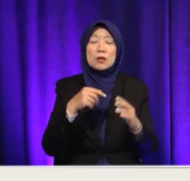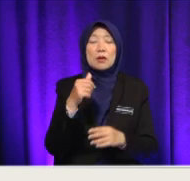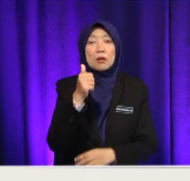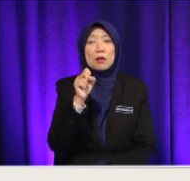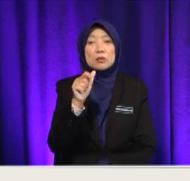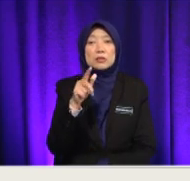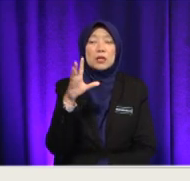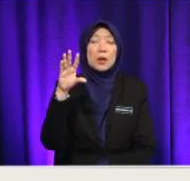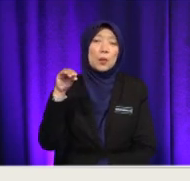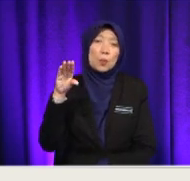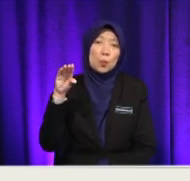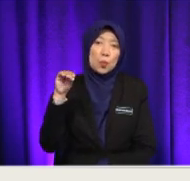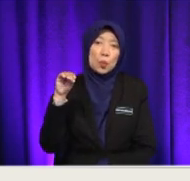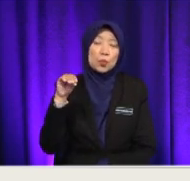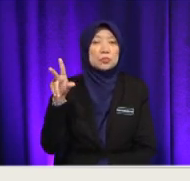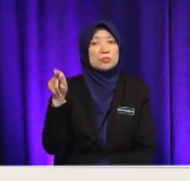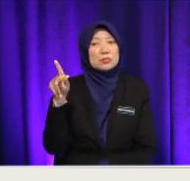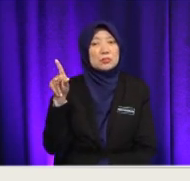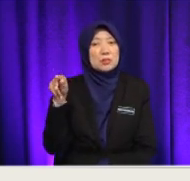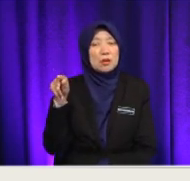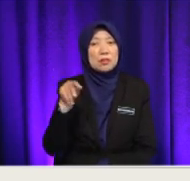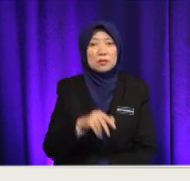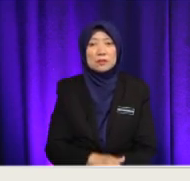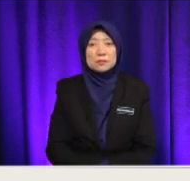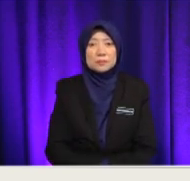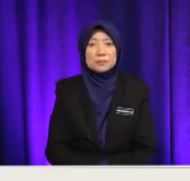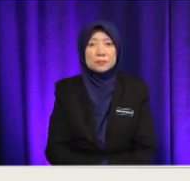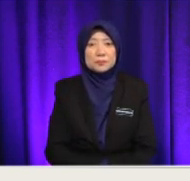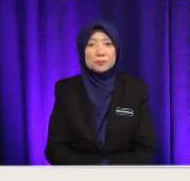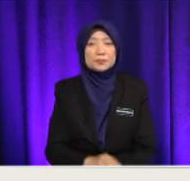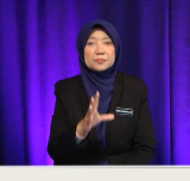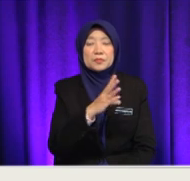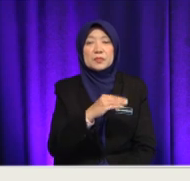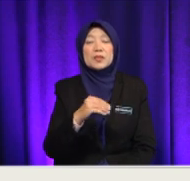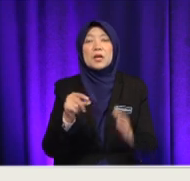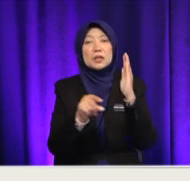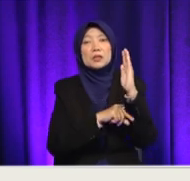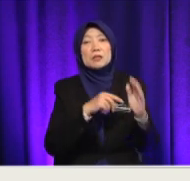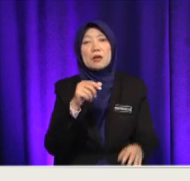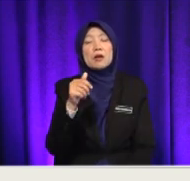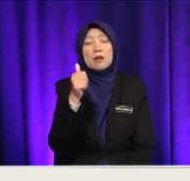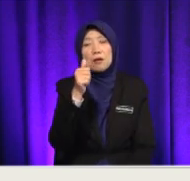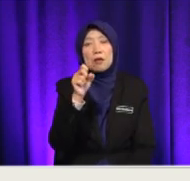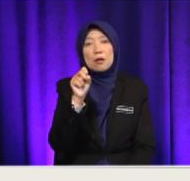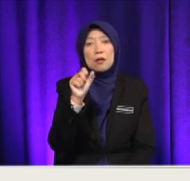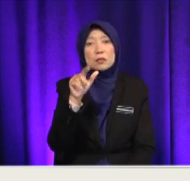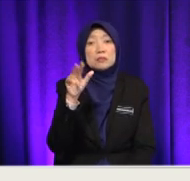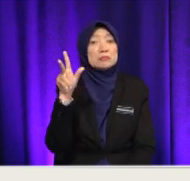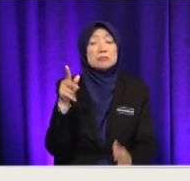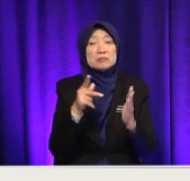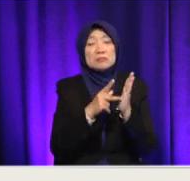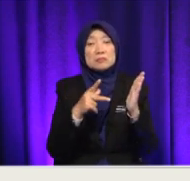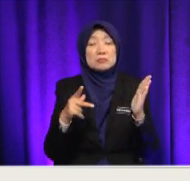lembut. Lebih kenyal untuk getah vulkan dan getah aslinya adalah hanya kenyal sahaja.